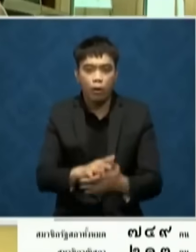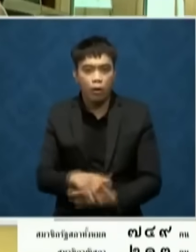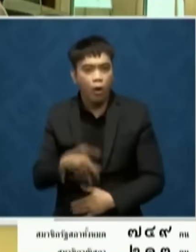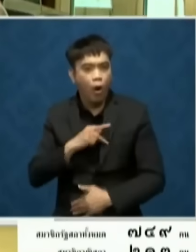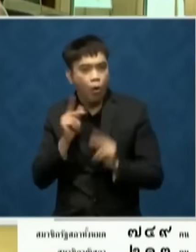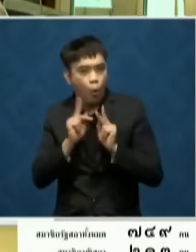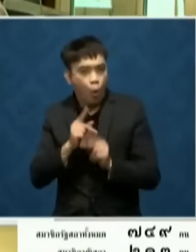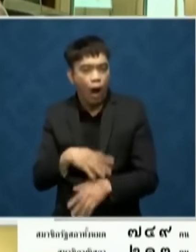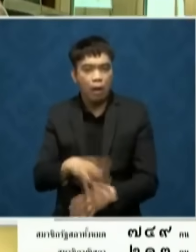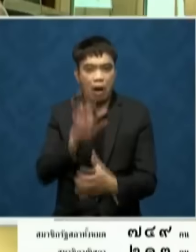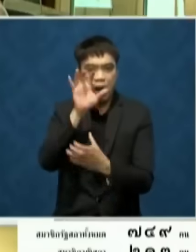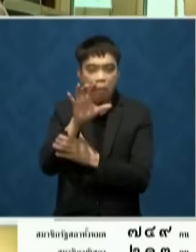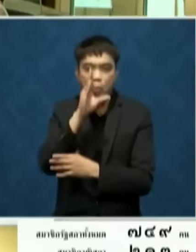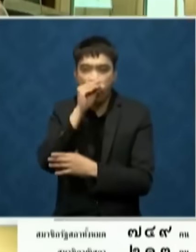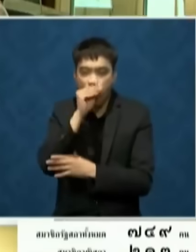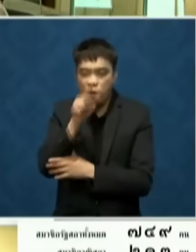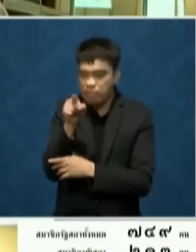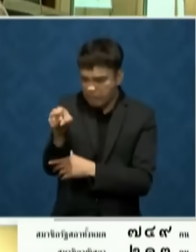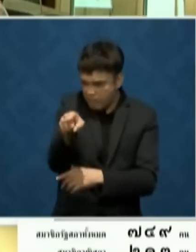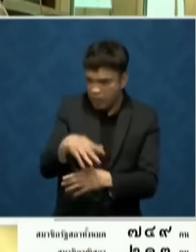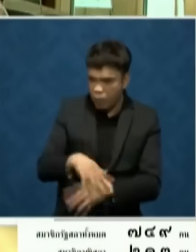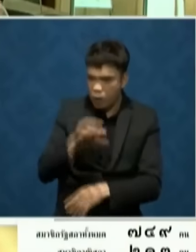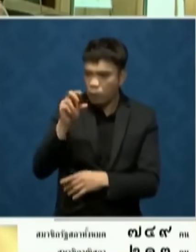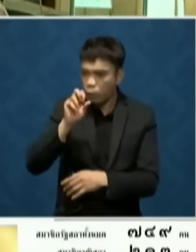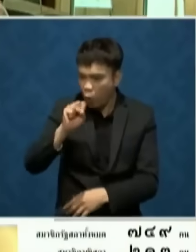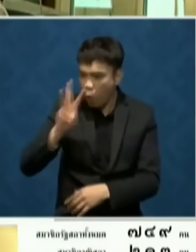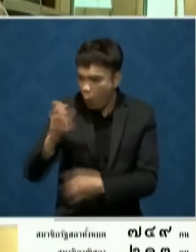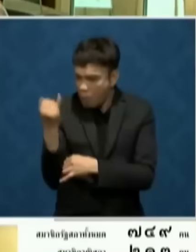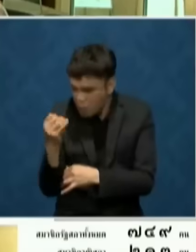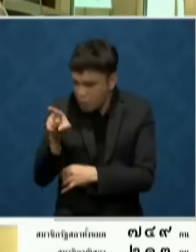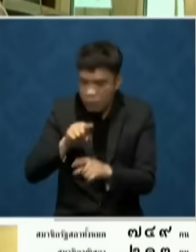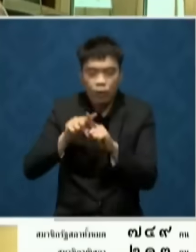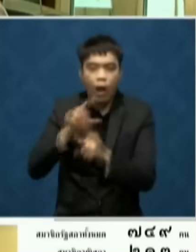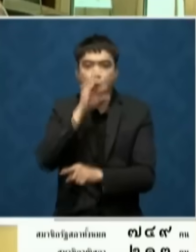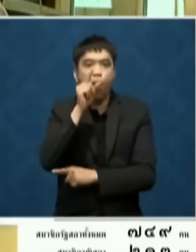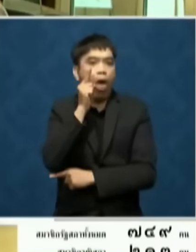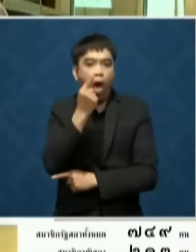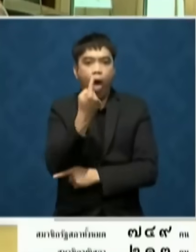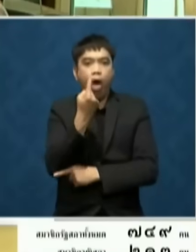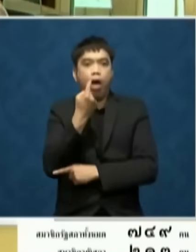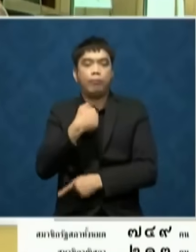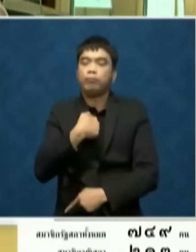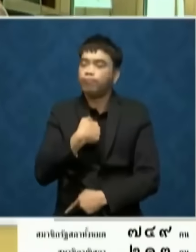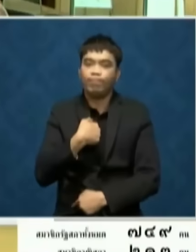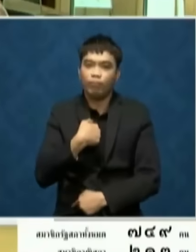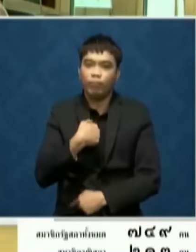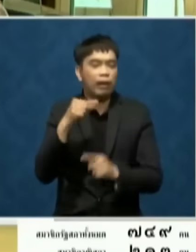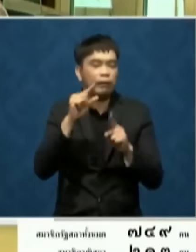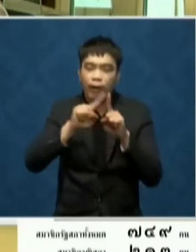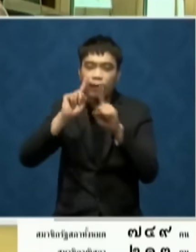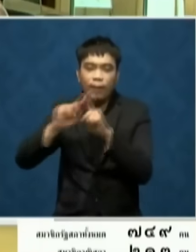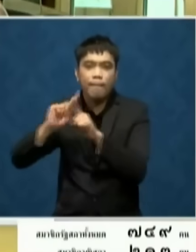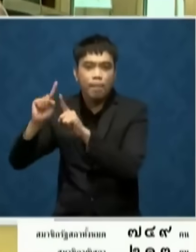วมกันทำให้พี่น้องประชาชนก่นด่าวุฒิสภาว่าเมื่อได้คะแนนเช่นนี้แล้วทำไมนะคะ